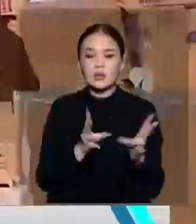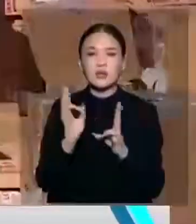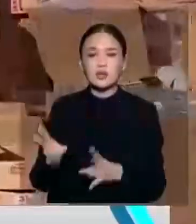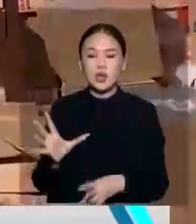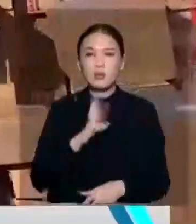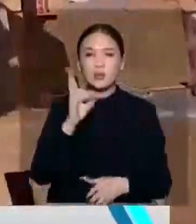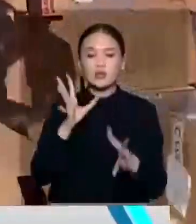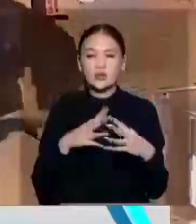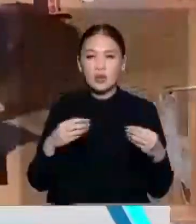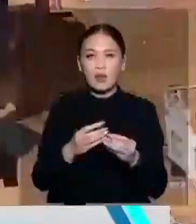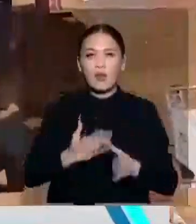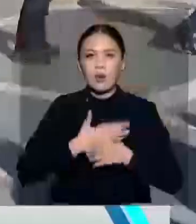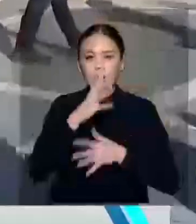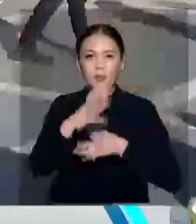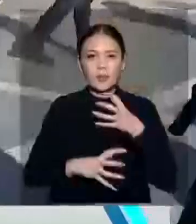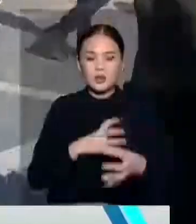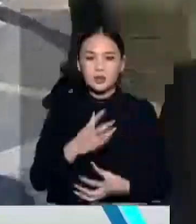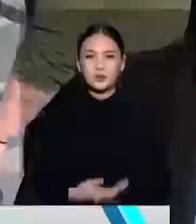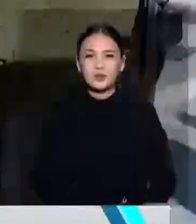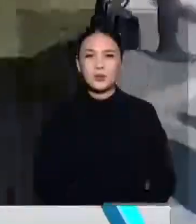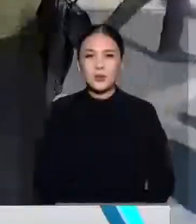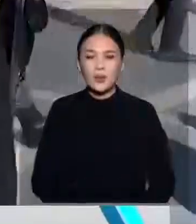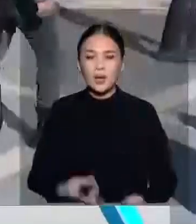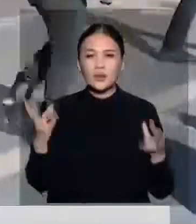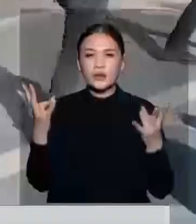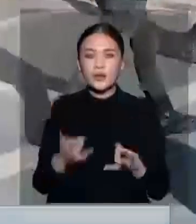стороне оказывают всем миром требуется